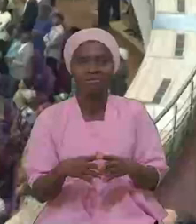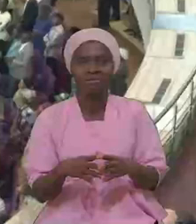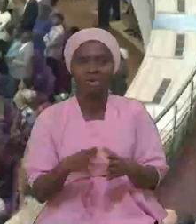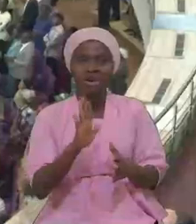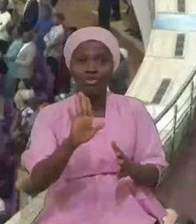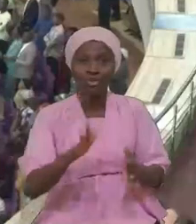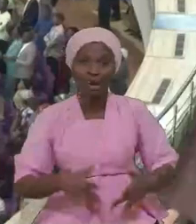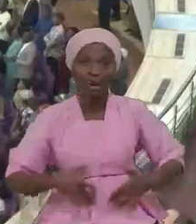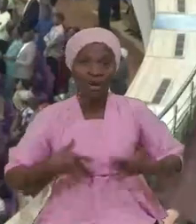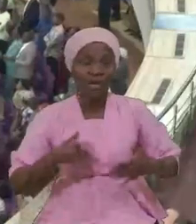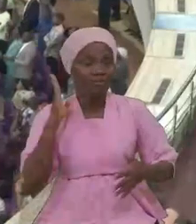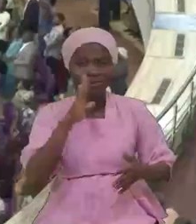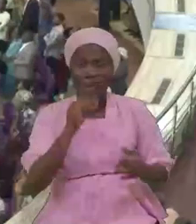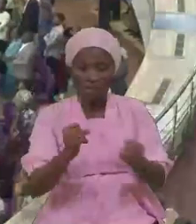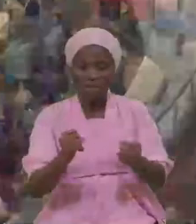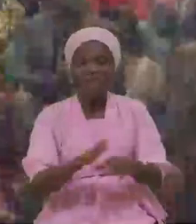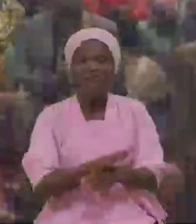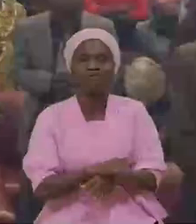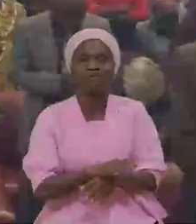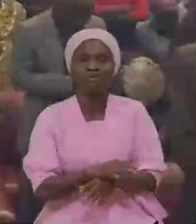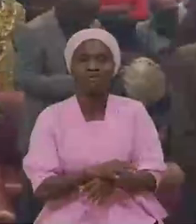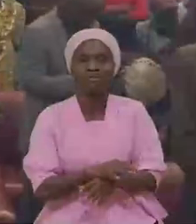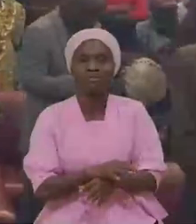Que ta vie soit puissante.